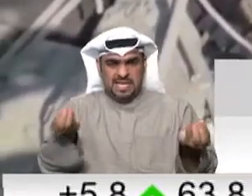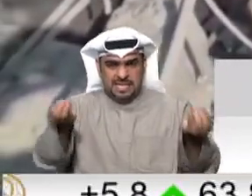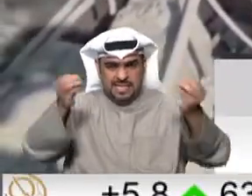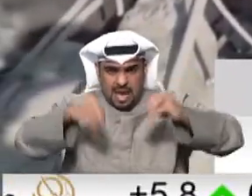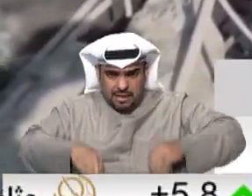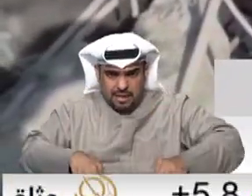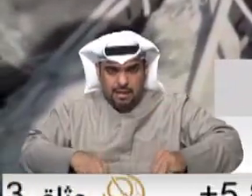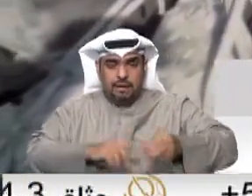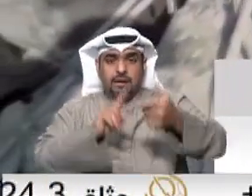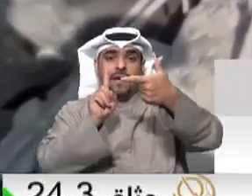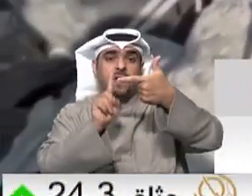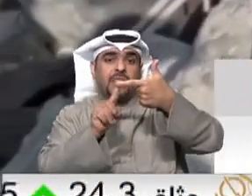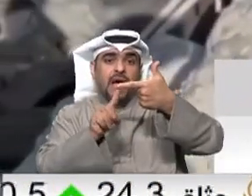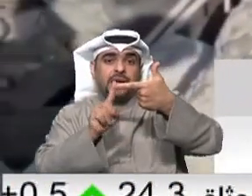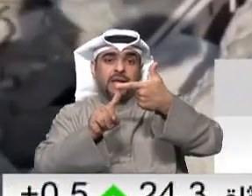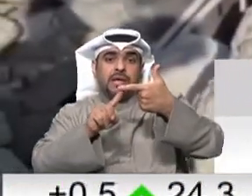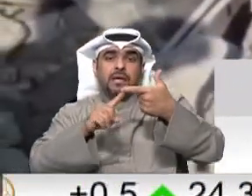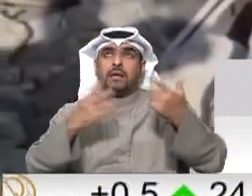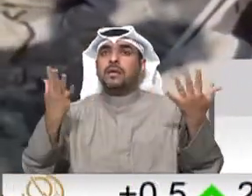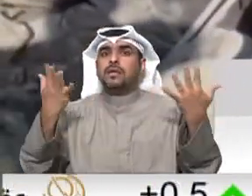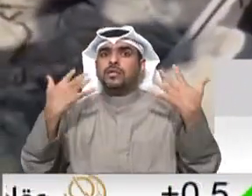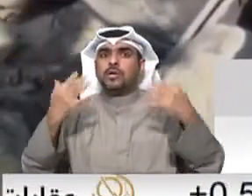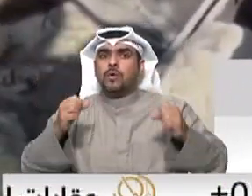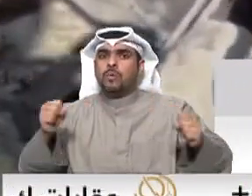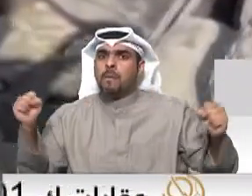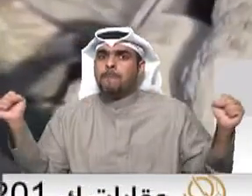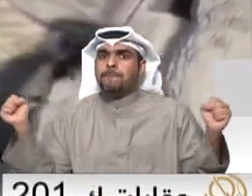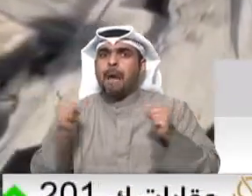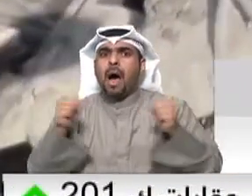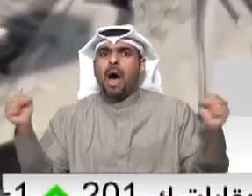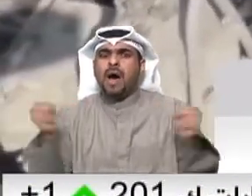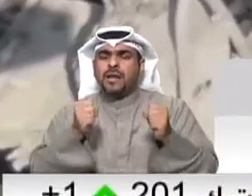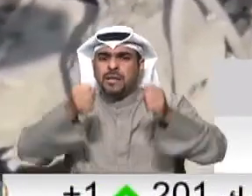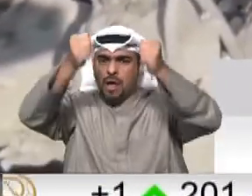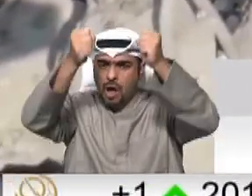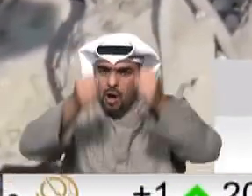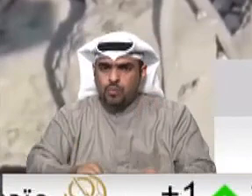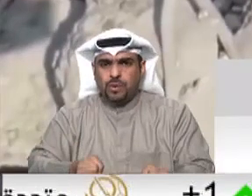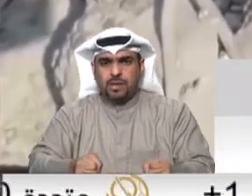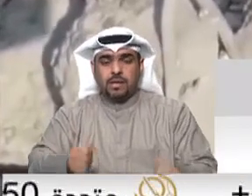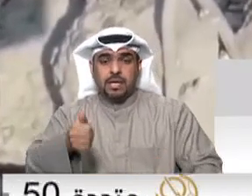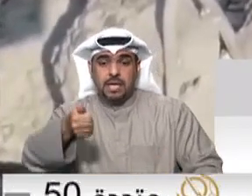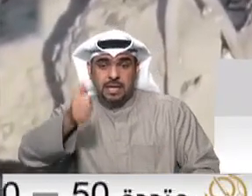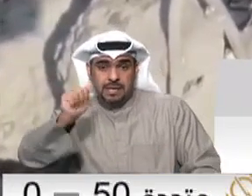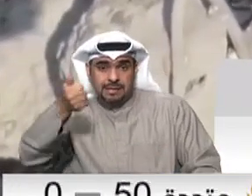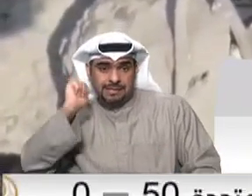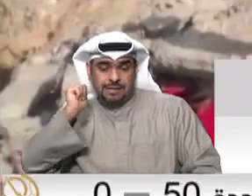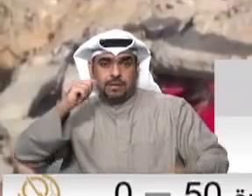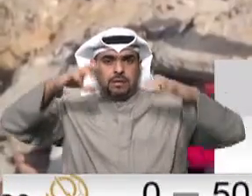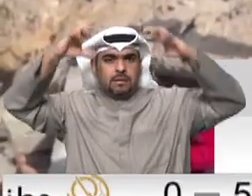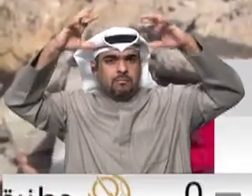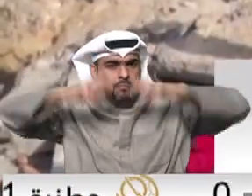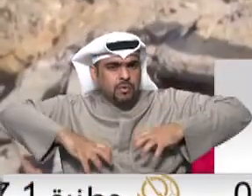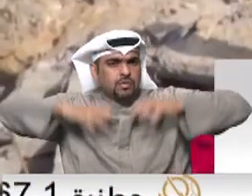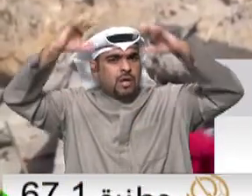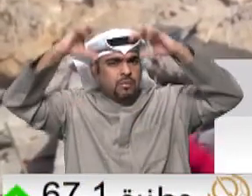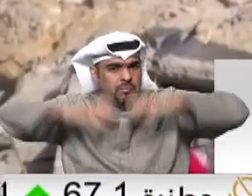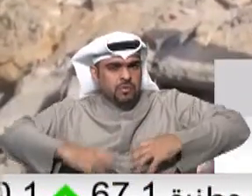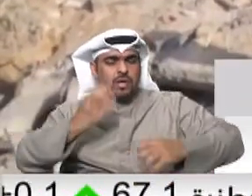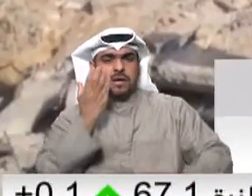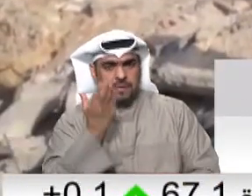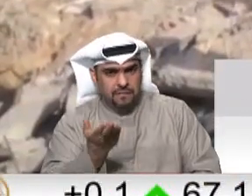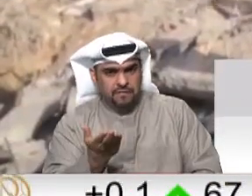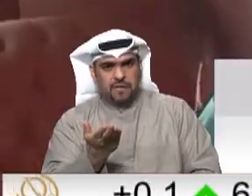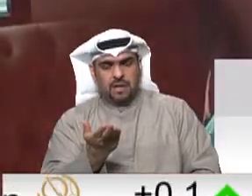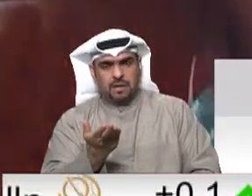وأن الاحتلال الإسرائيلي يواصل غاراته بشكل عنيف جدا على مناطق قطاع غزة.